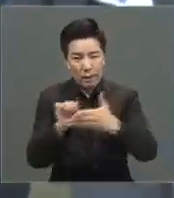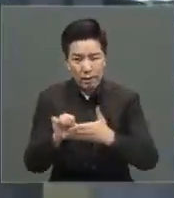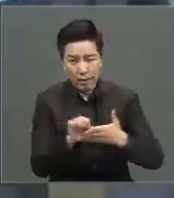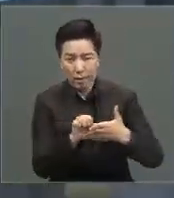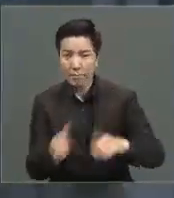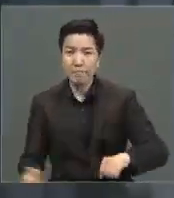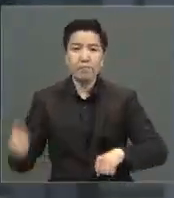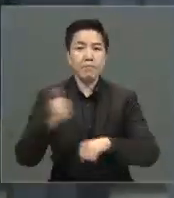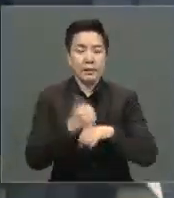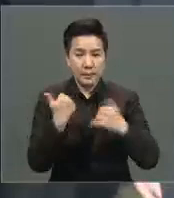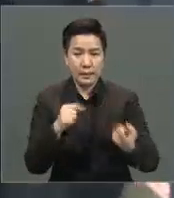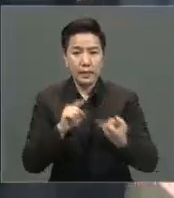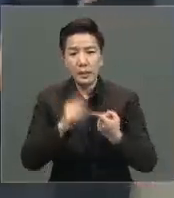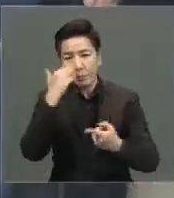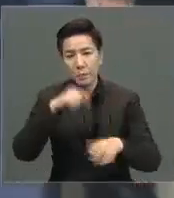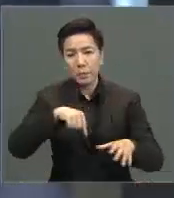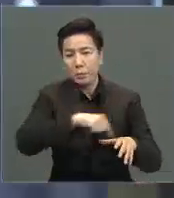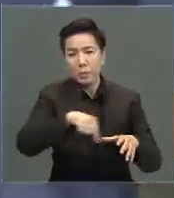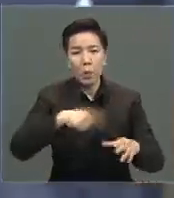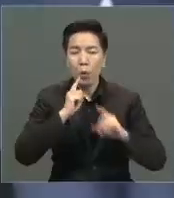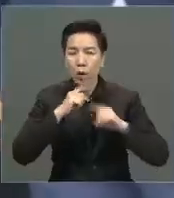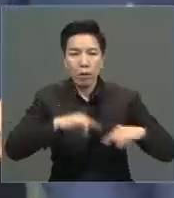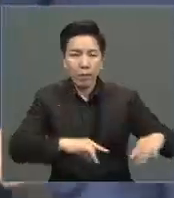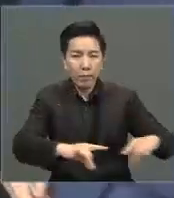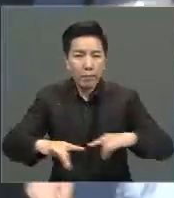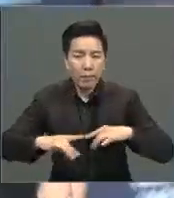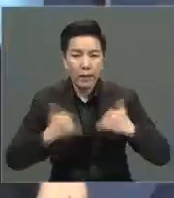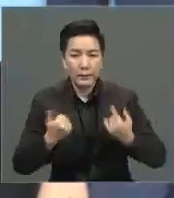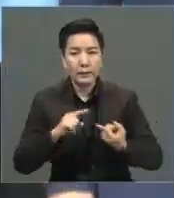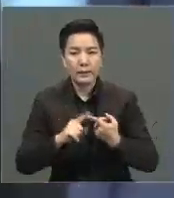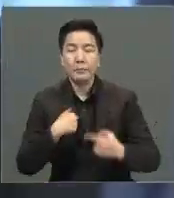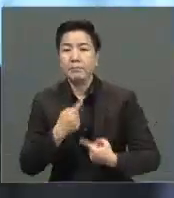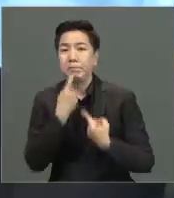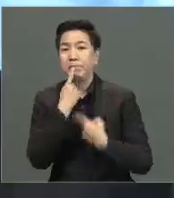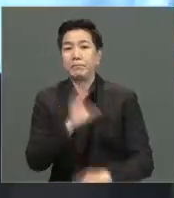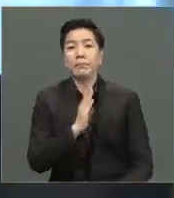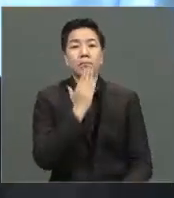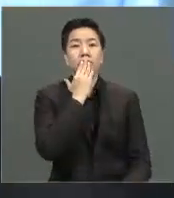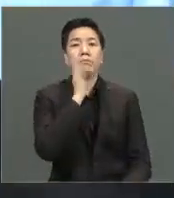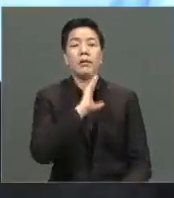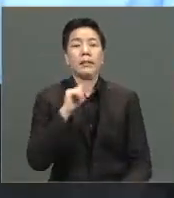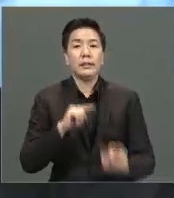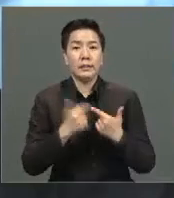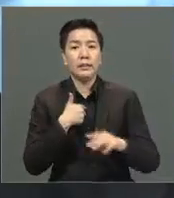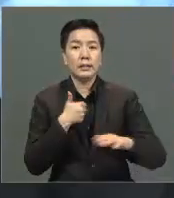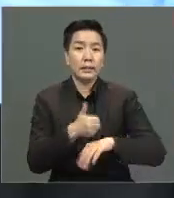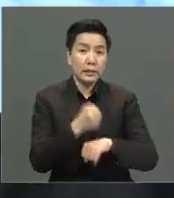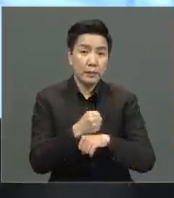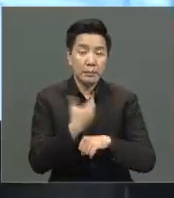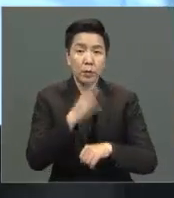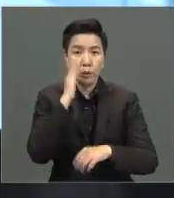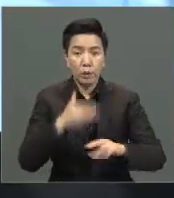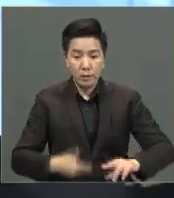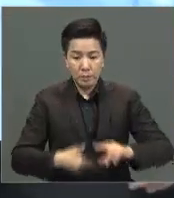ภายในพรรคพลังประชารัฐเพราะคนในพรรคคุยกันไม่ค่อยรู้เรื่องแต่ก็ไม่ตอบนะคะว่าเมื่อเข้าไปทำหน้าที่แล้วจะทำ